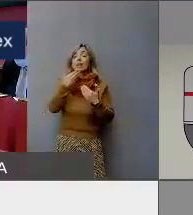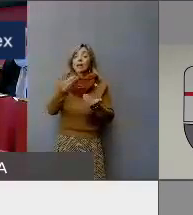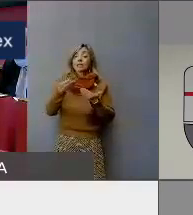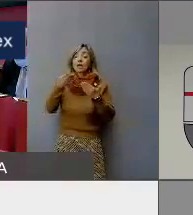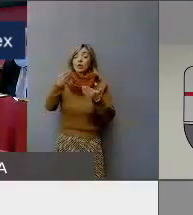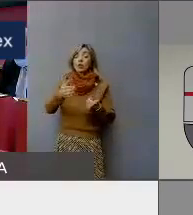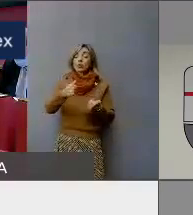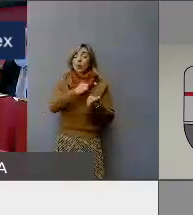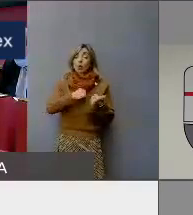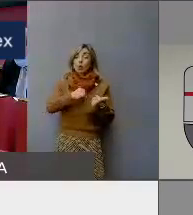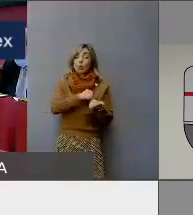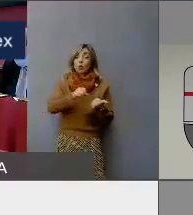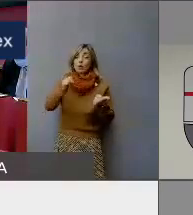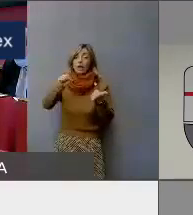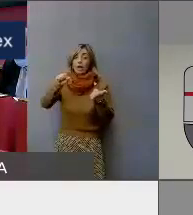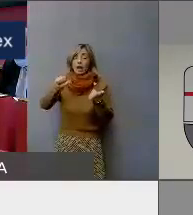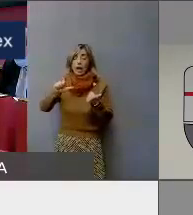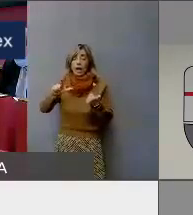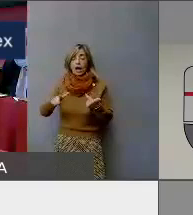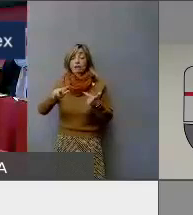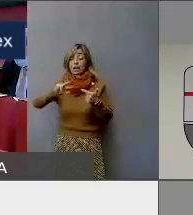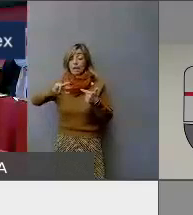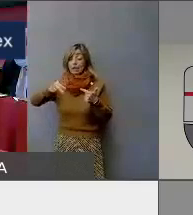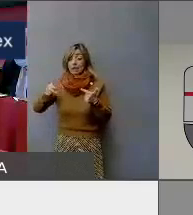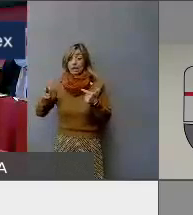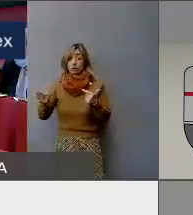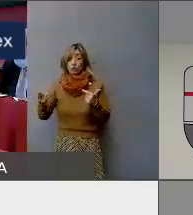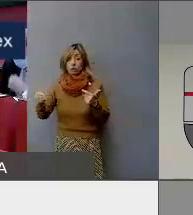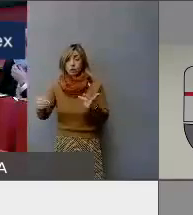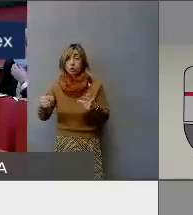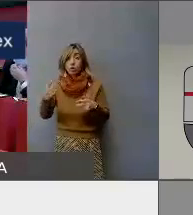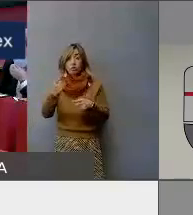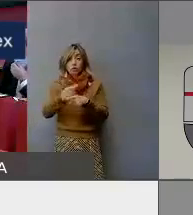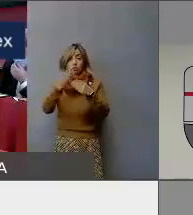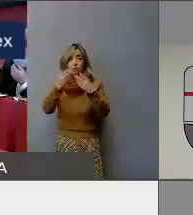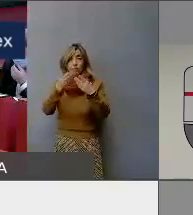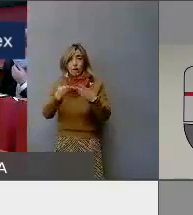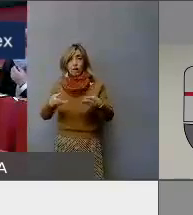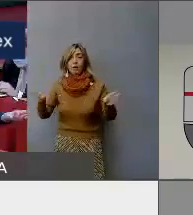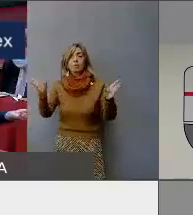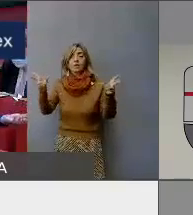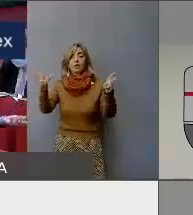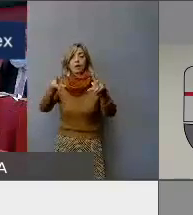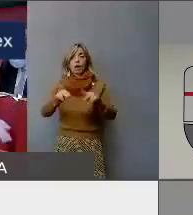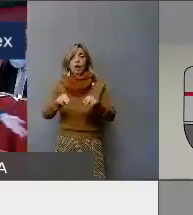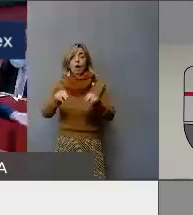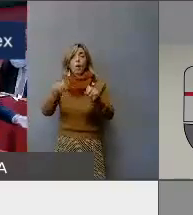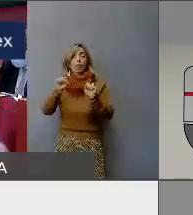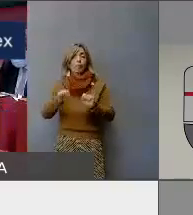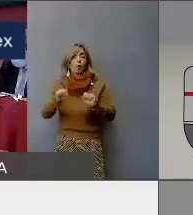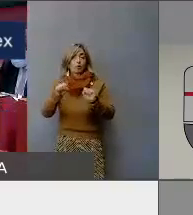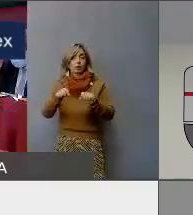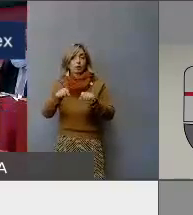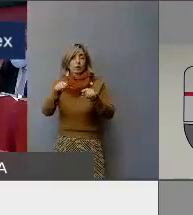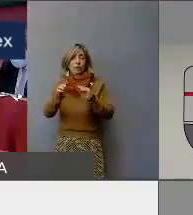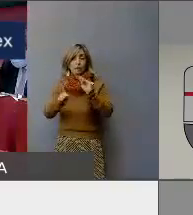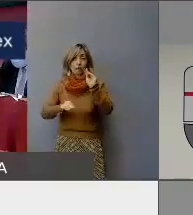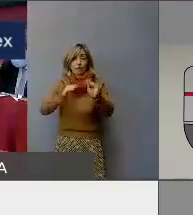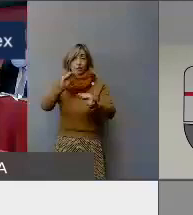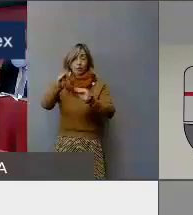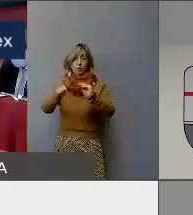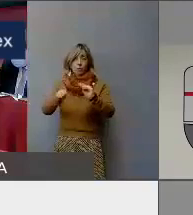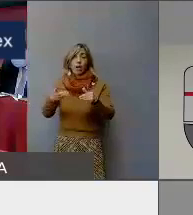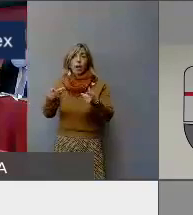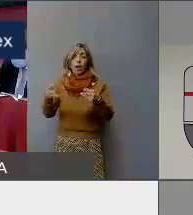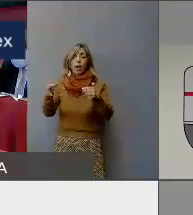gli enti associati ore quindi una discussione sul riaprire questa possibilità e stanziare risorse perché se no se si apra la possibilità